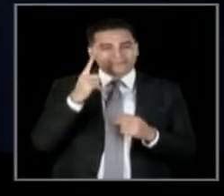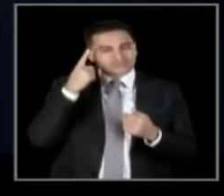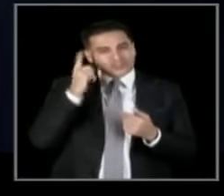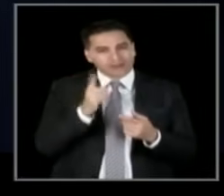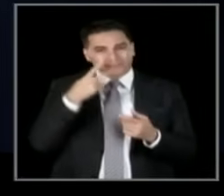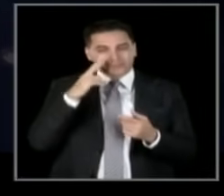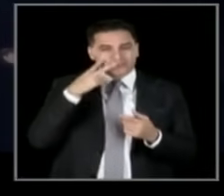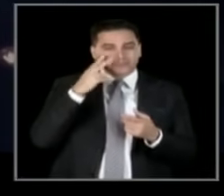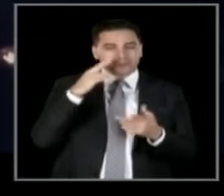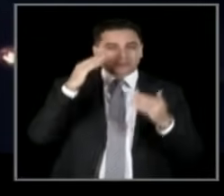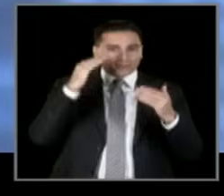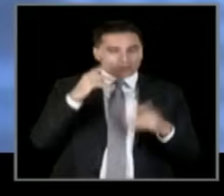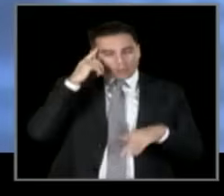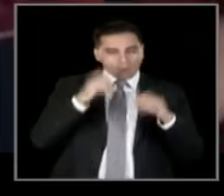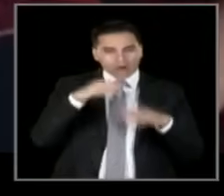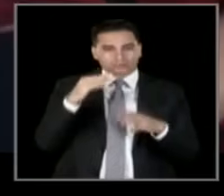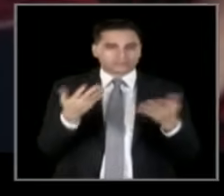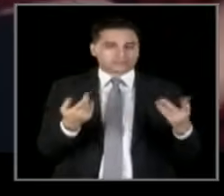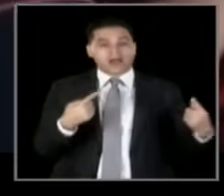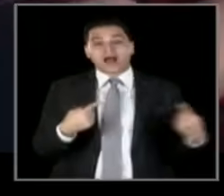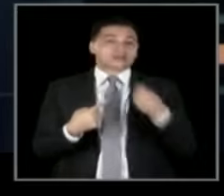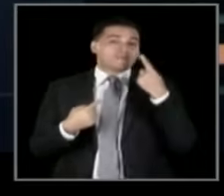أكتر. الهدف الأول.